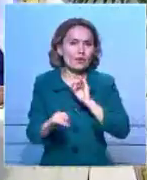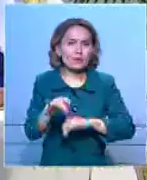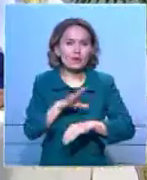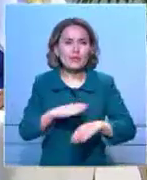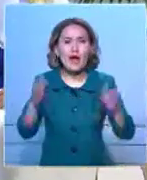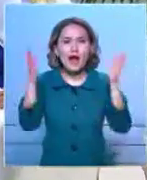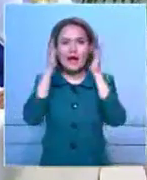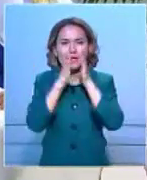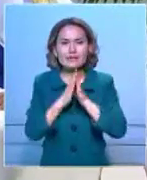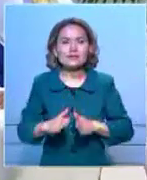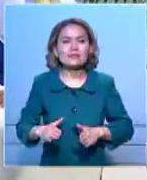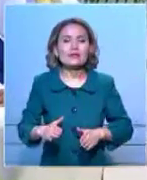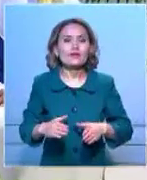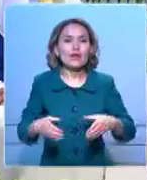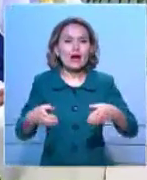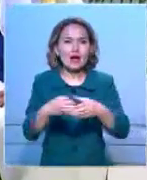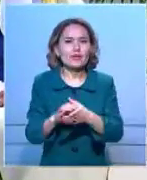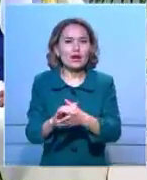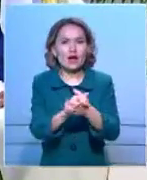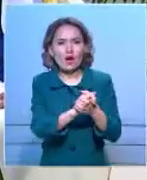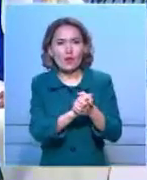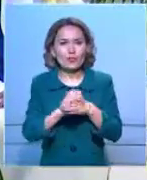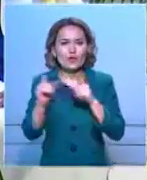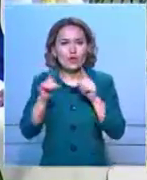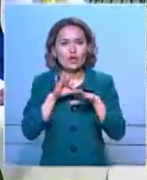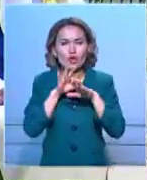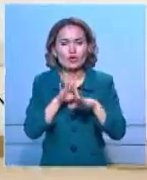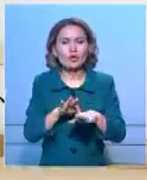Ислам ынтымақтастық ұйымының саммиті жөнінде